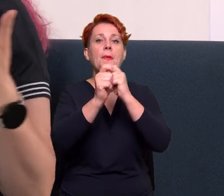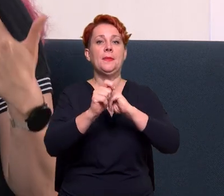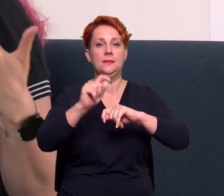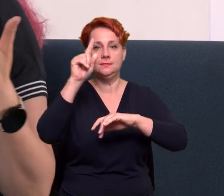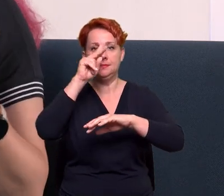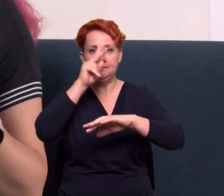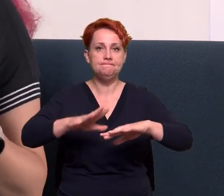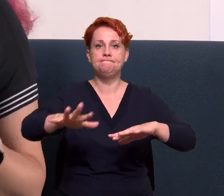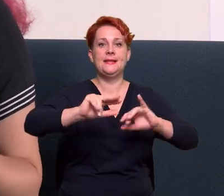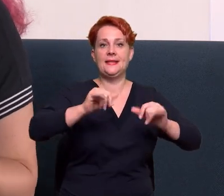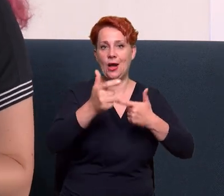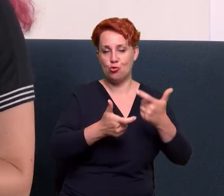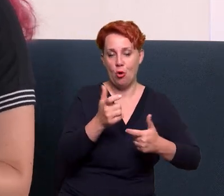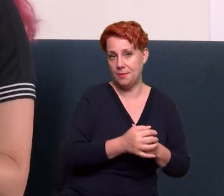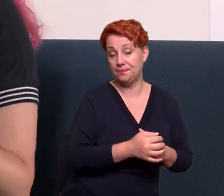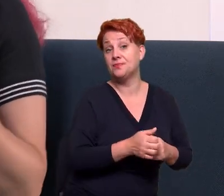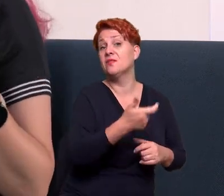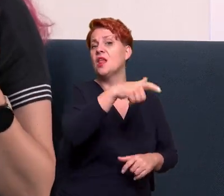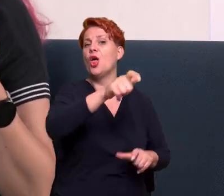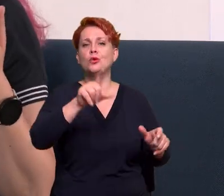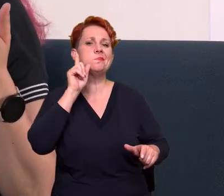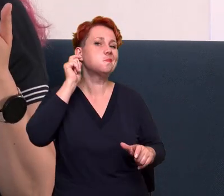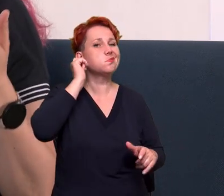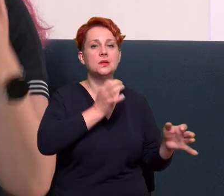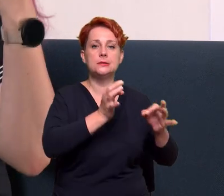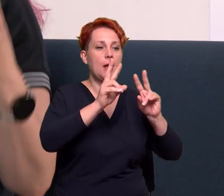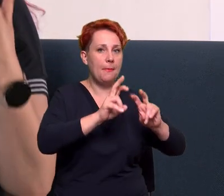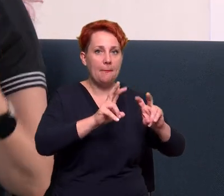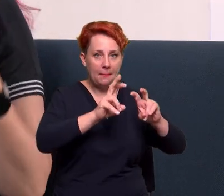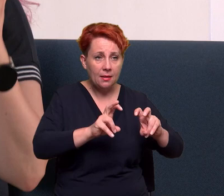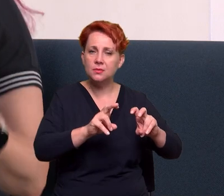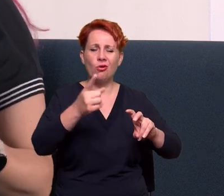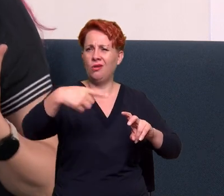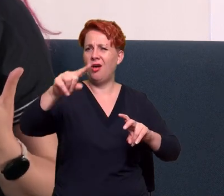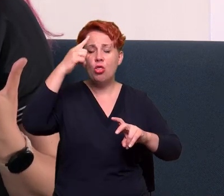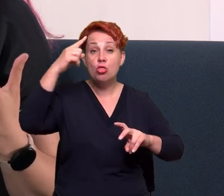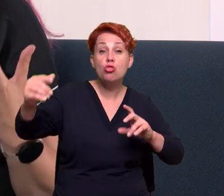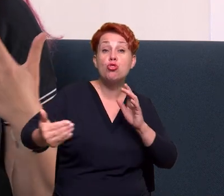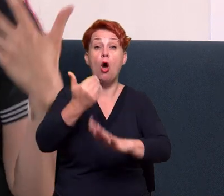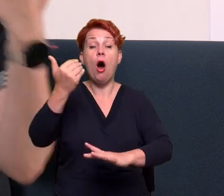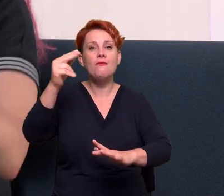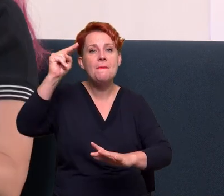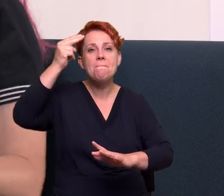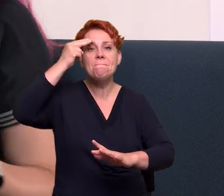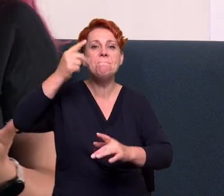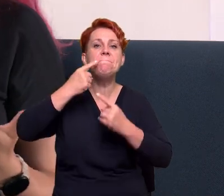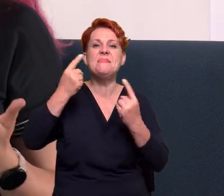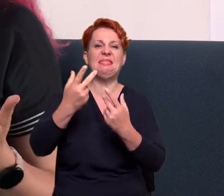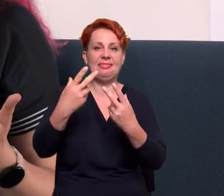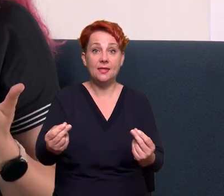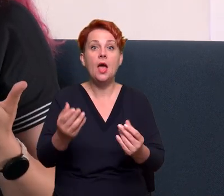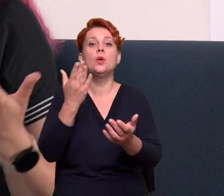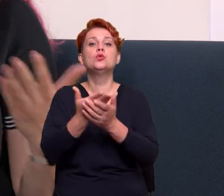znaczy, wiele historyczek i wielu historyków już pokazało, że oni nie wymyślali właściwie nowych mitów, tylko doklejali się do mitów